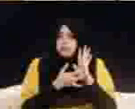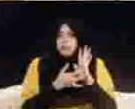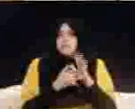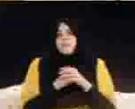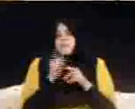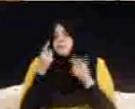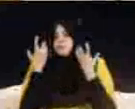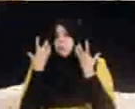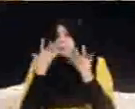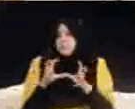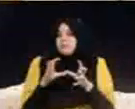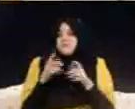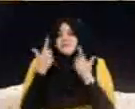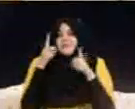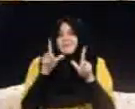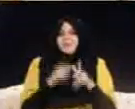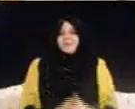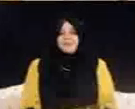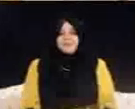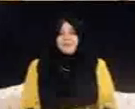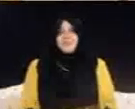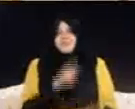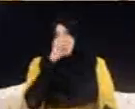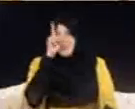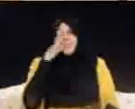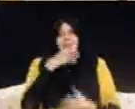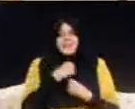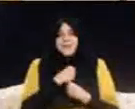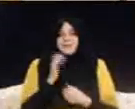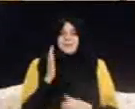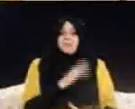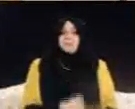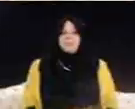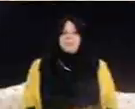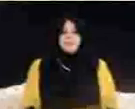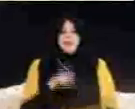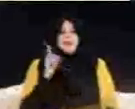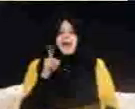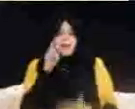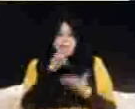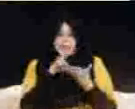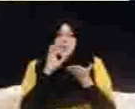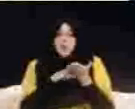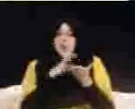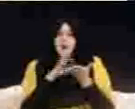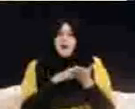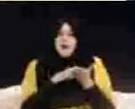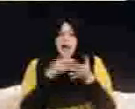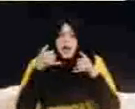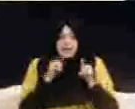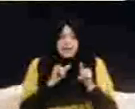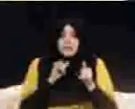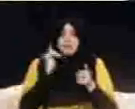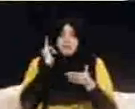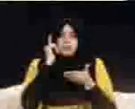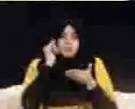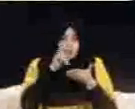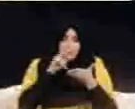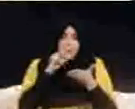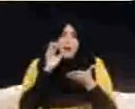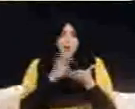نسأل الله القبول. آمين إن شاء الله. بالنسبة لقراءة القرآن، تقرأه وهي جالسة وتطيل في قراءة القرآن